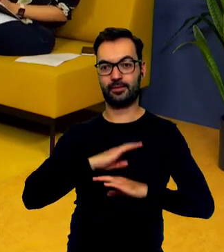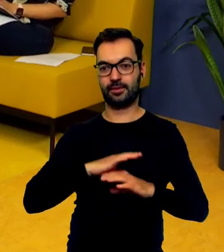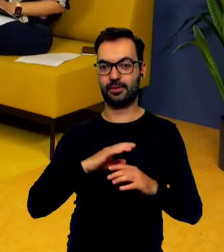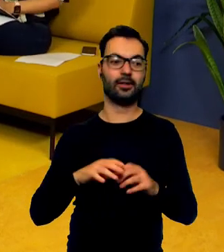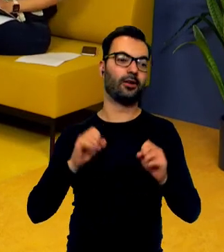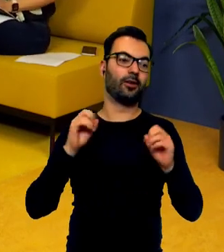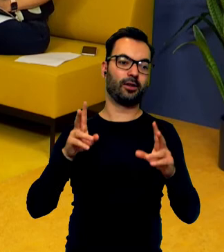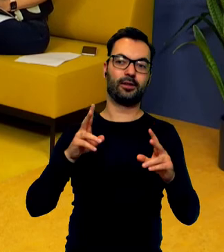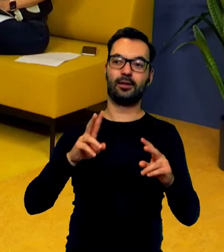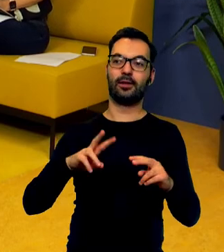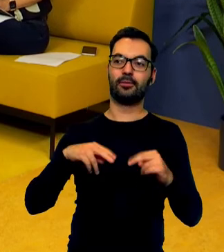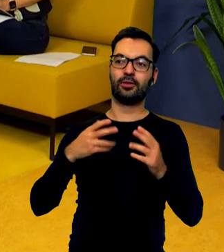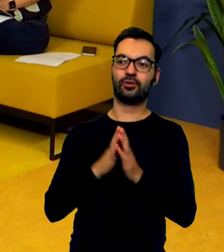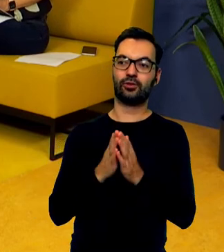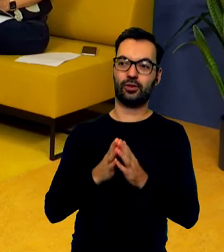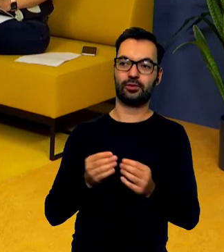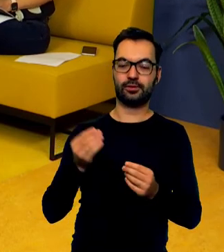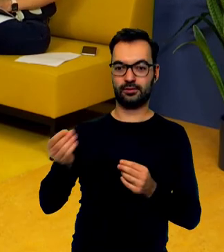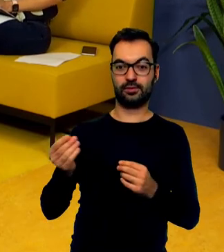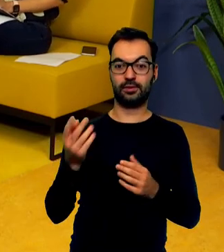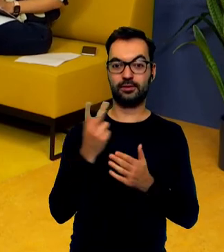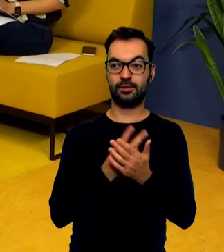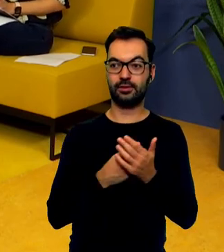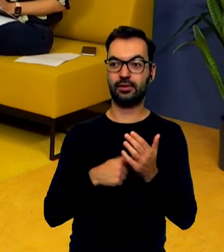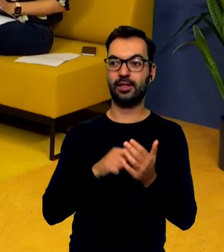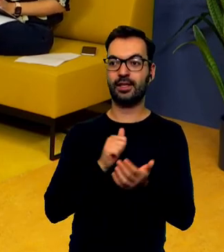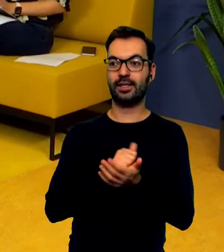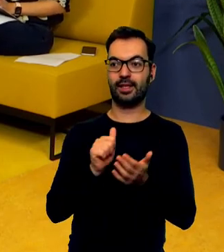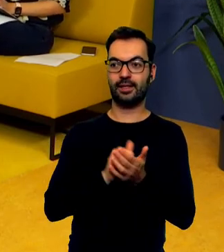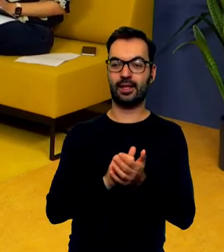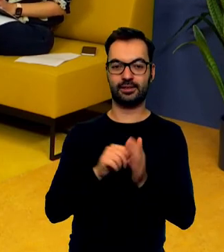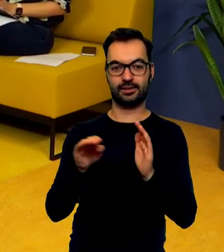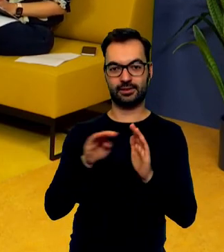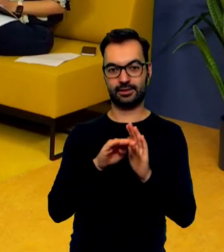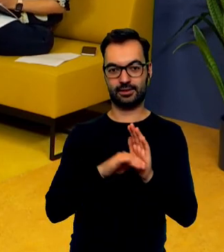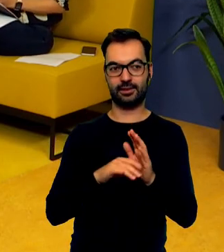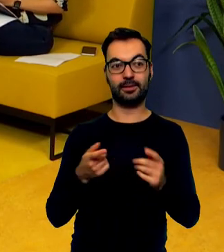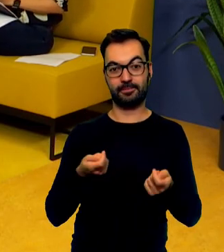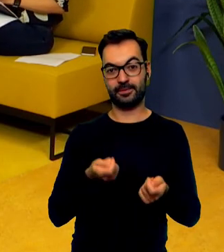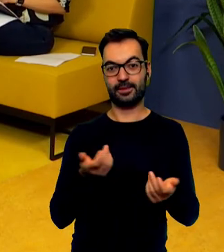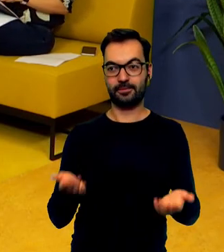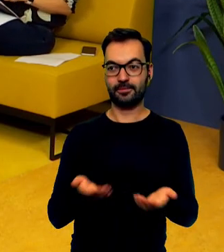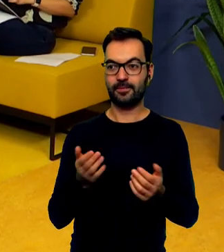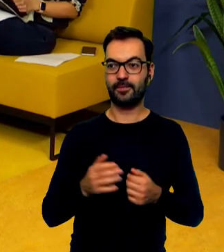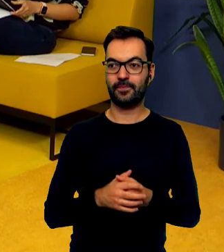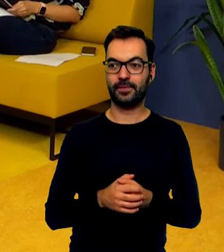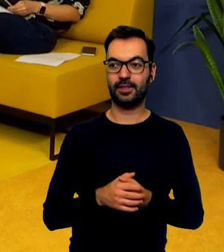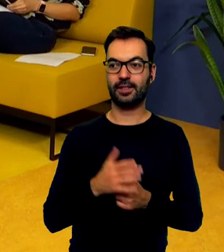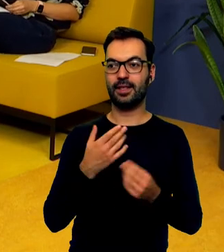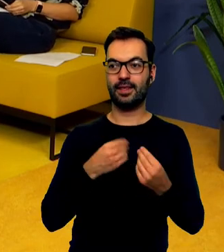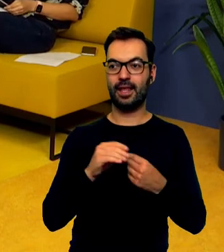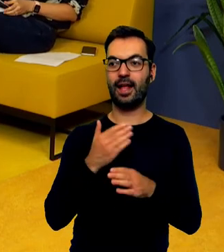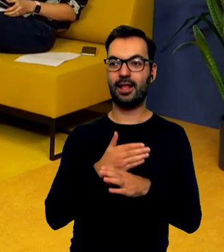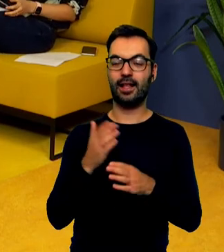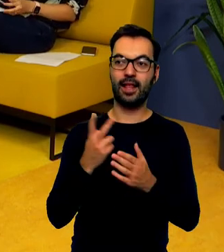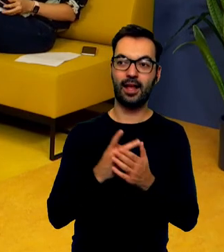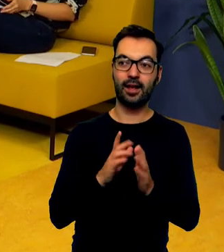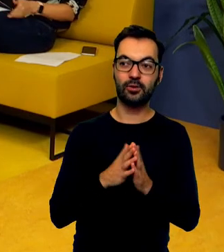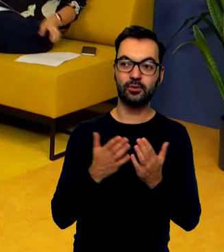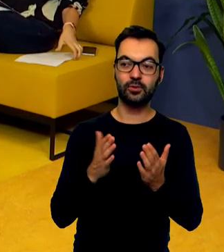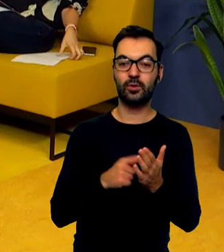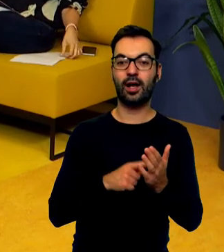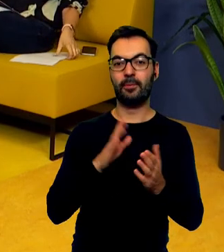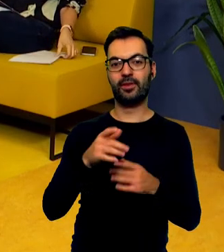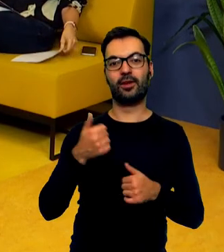Tomek, przekazuję Ci książkę, żebyśmy na zmianę przeczytali 11 reguł, żeby podsycić Państwa apetyt na dalszą lekturę, a